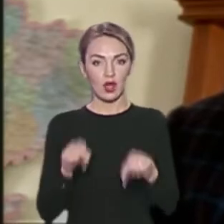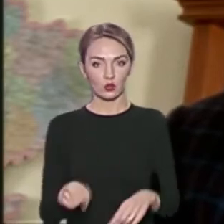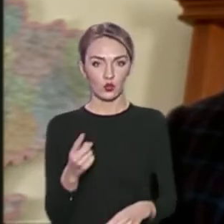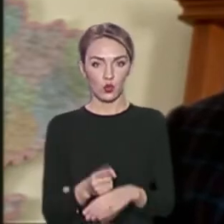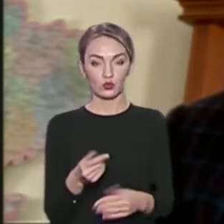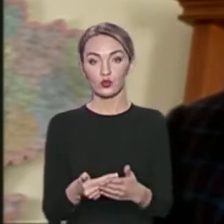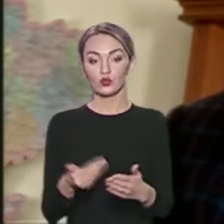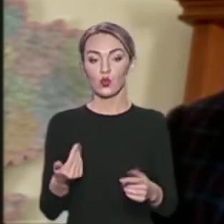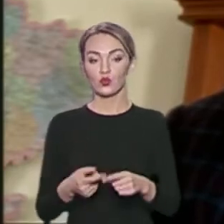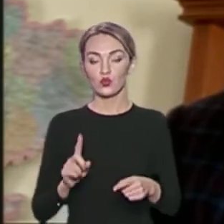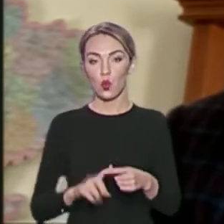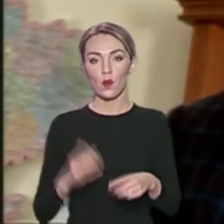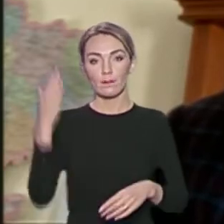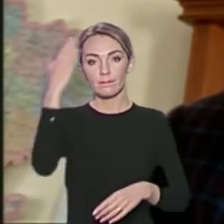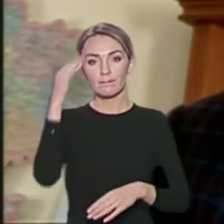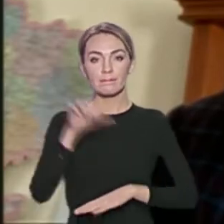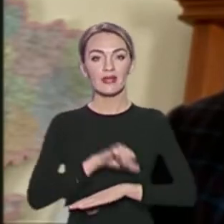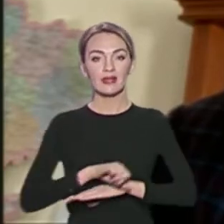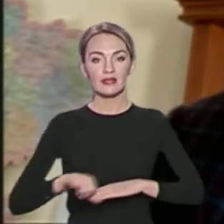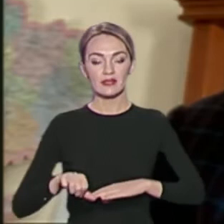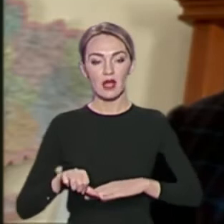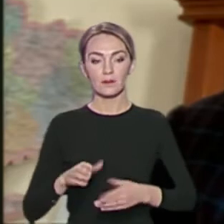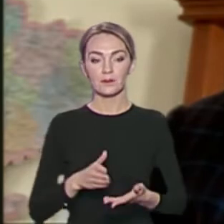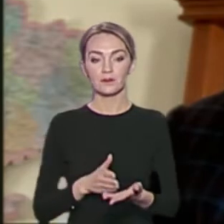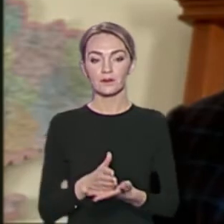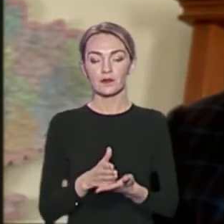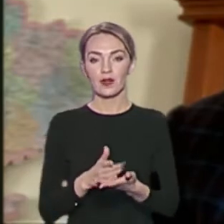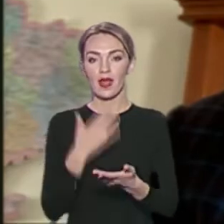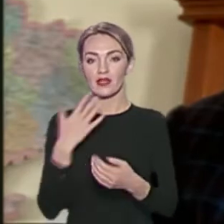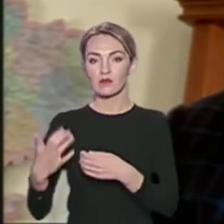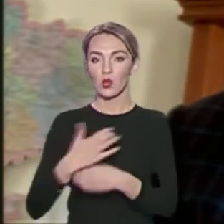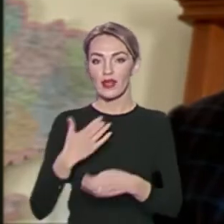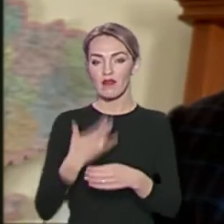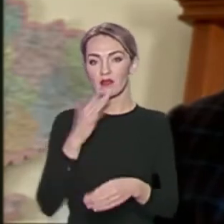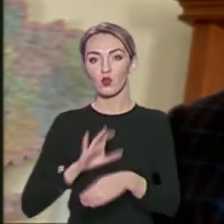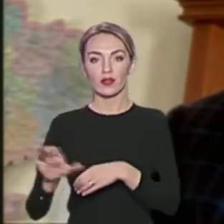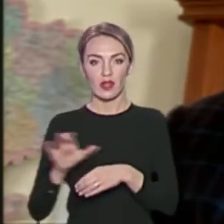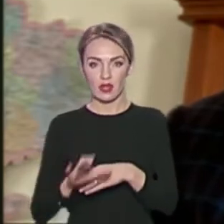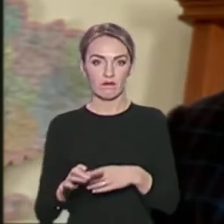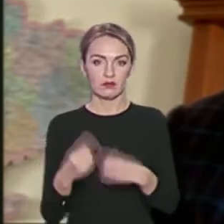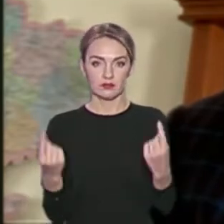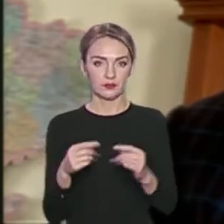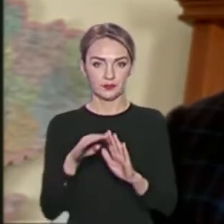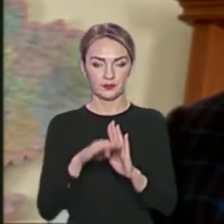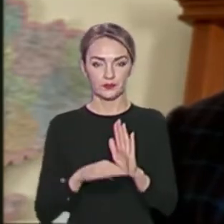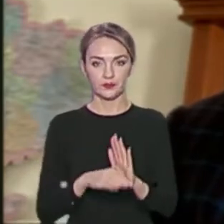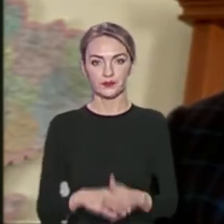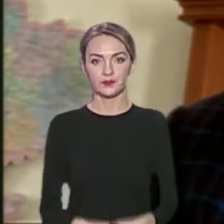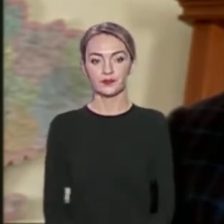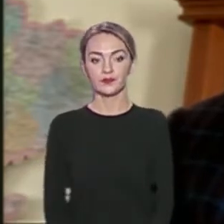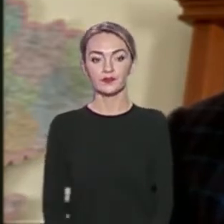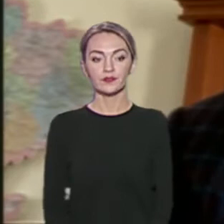цього митниця обслуговує всіх експортерів і імпортерів у тому режимі, в якому ми працюємо звичайним